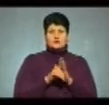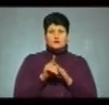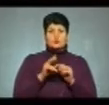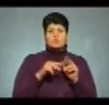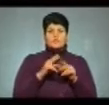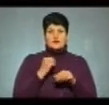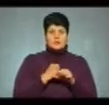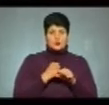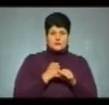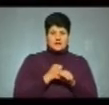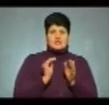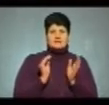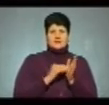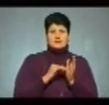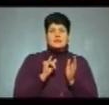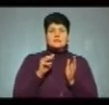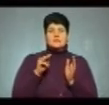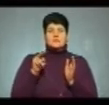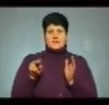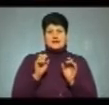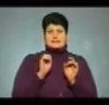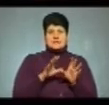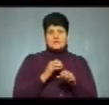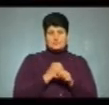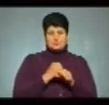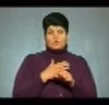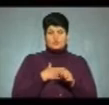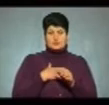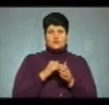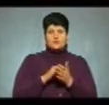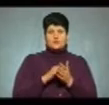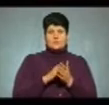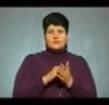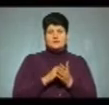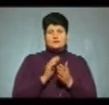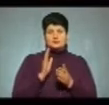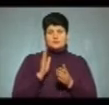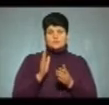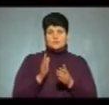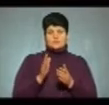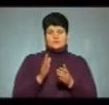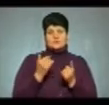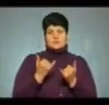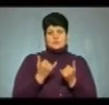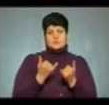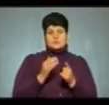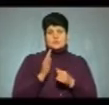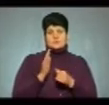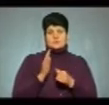робіт, встановлення ІТП і здача його ІТП в роботу. У нас документи йдуть в даний час, вони